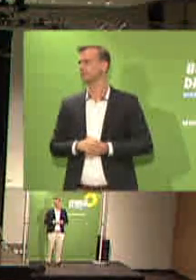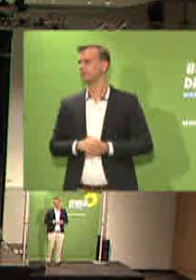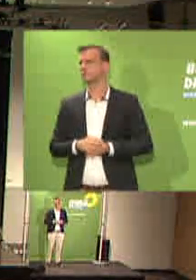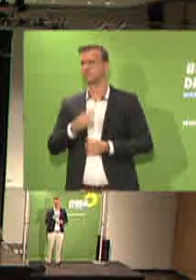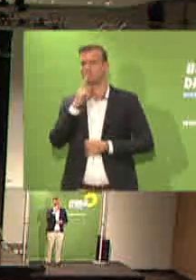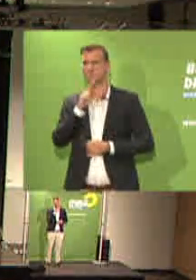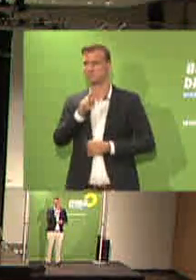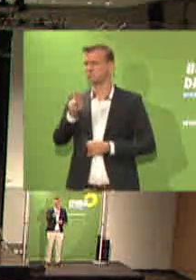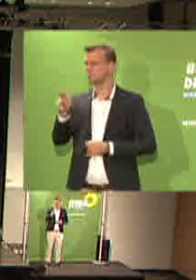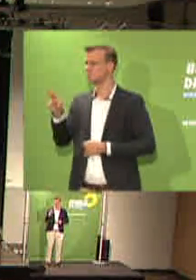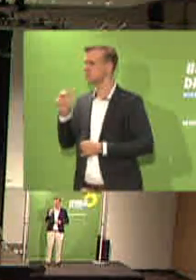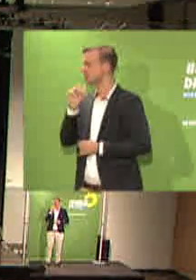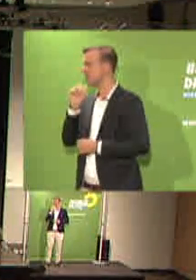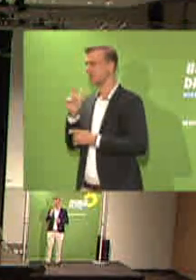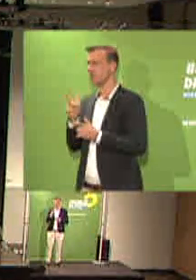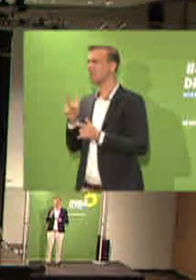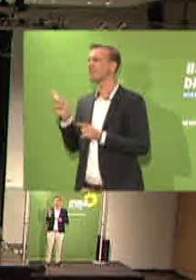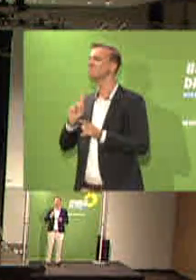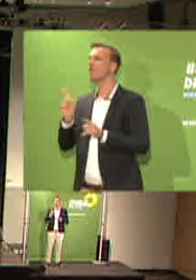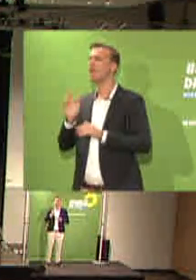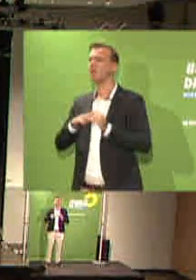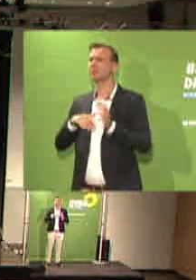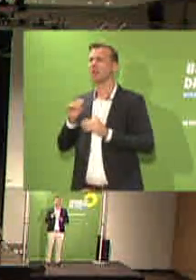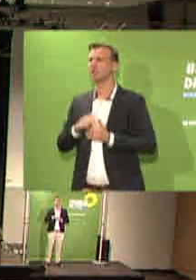Ich sehe keine Nein-Stimme. Wer enthält sich?